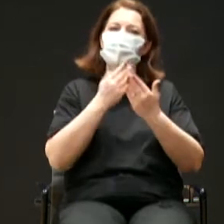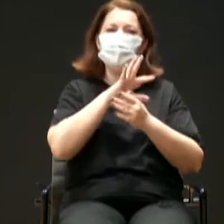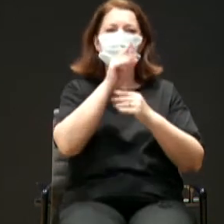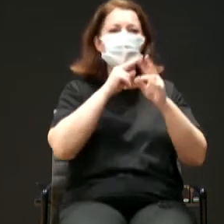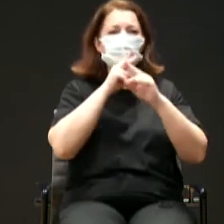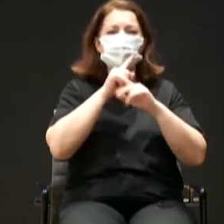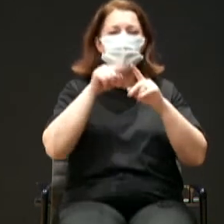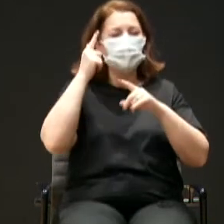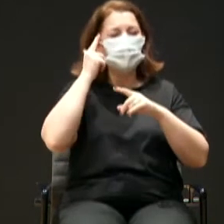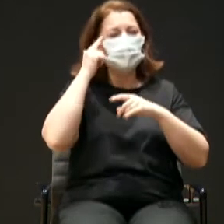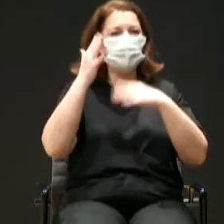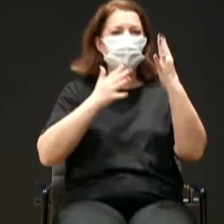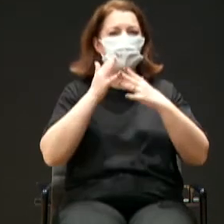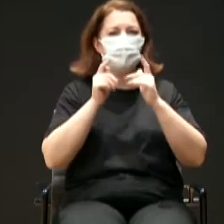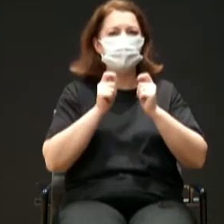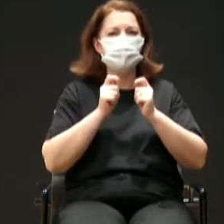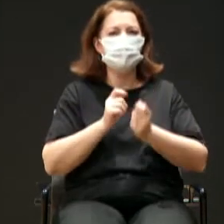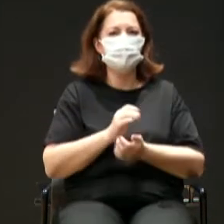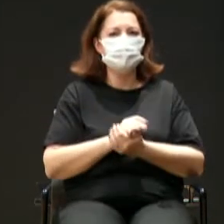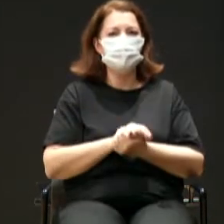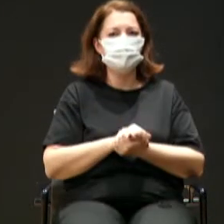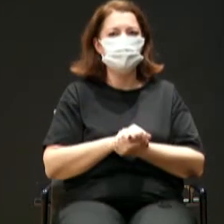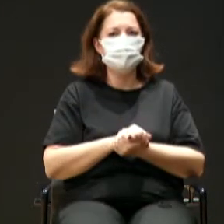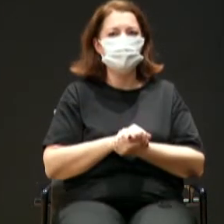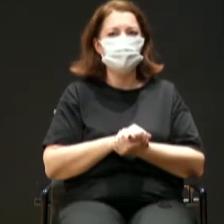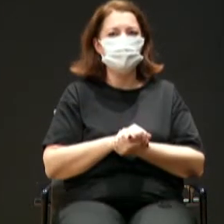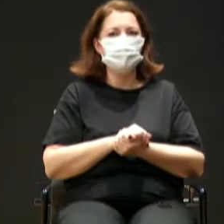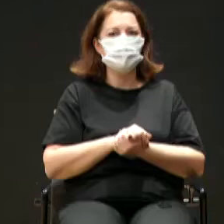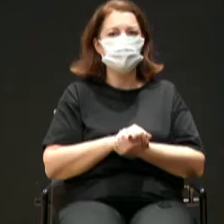Çünkü ses buraya kadar geliyor. Evet.